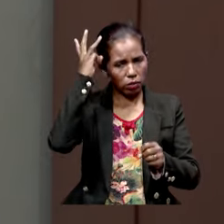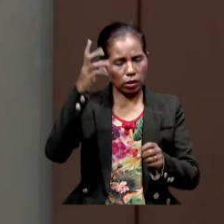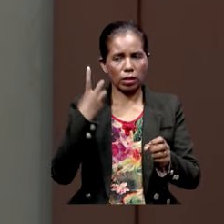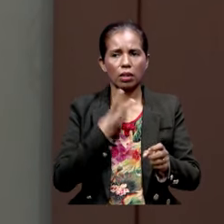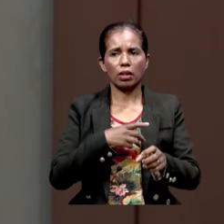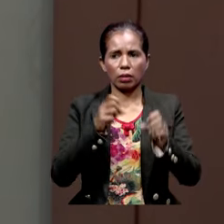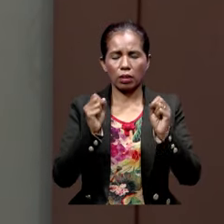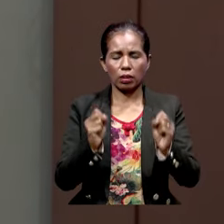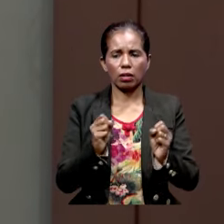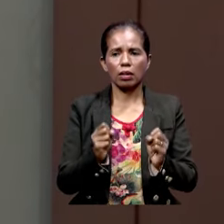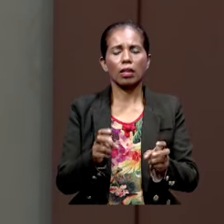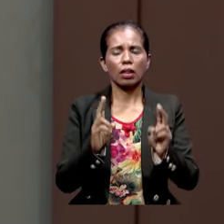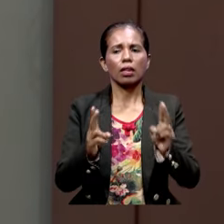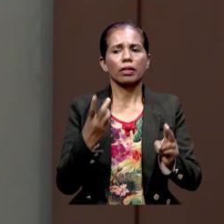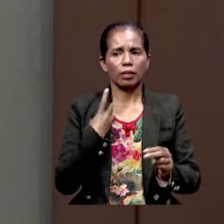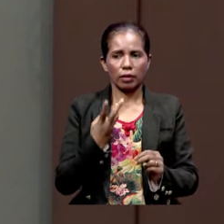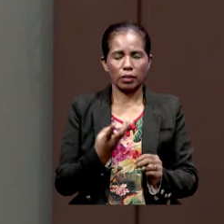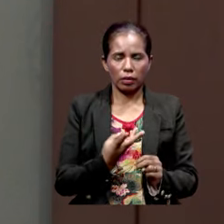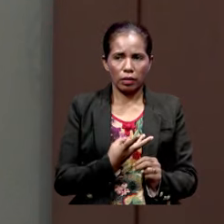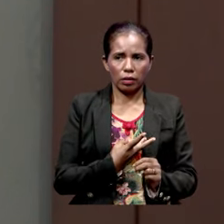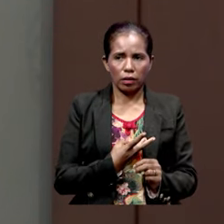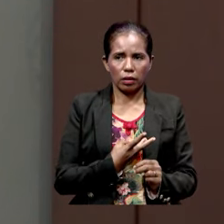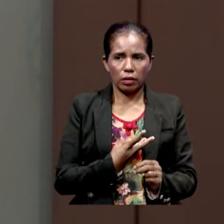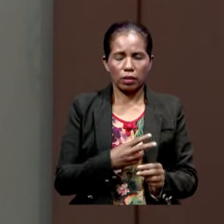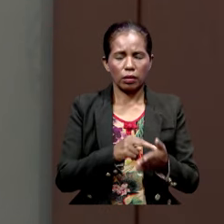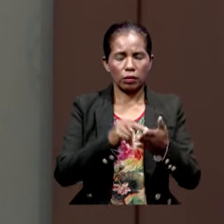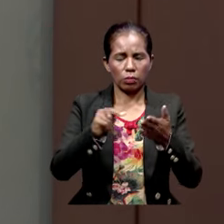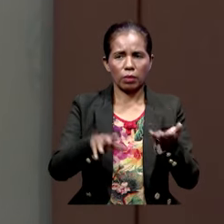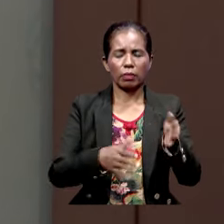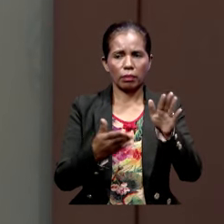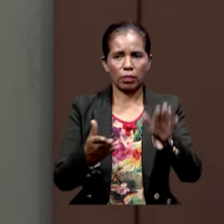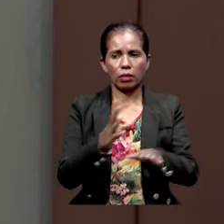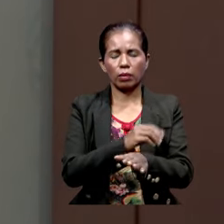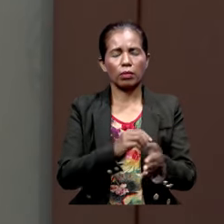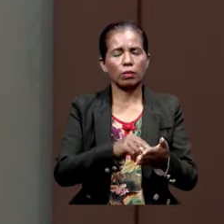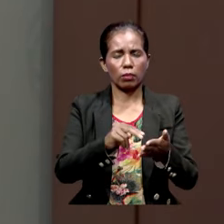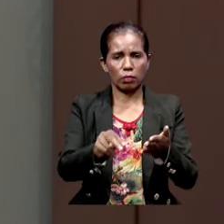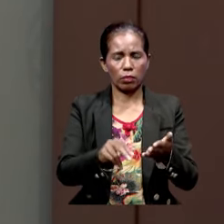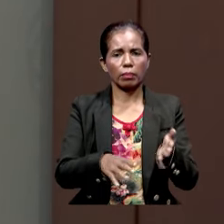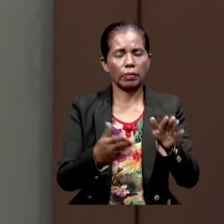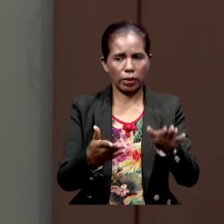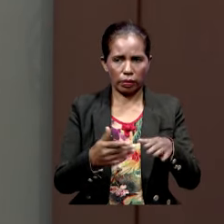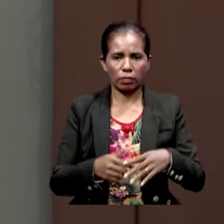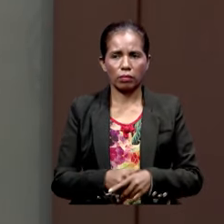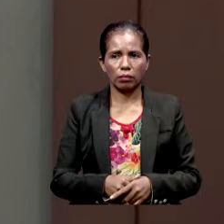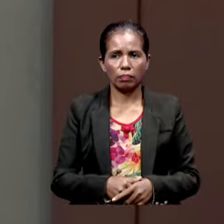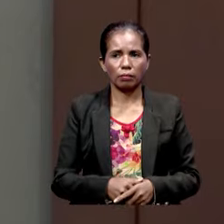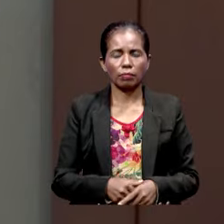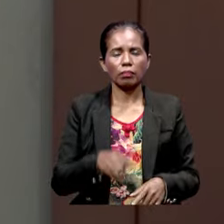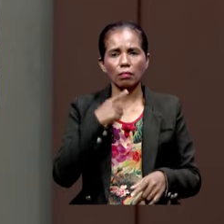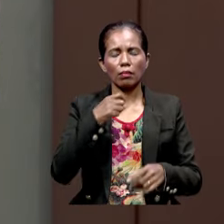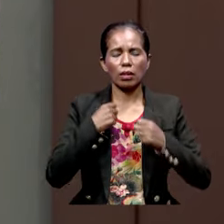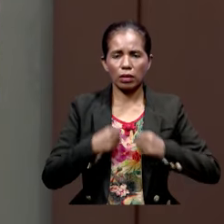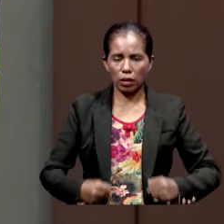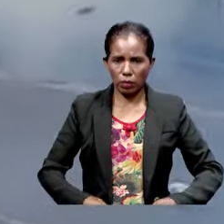ne antisipa keras ne nia numero morbilidade no mortalidade Agustinha Haktuir, parte sauri